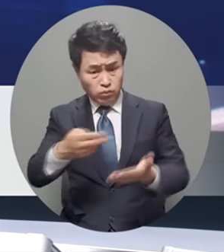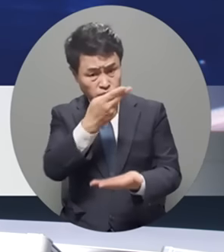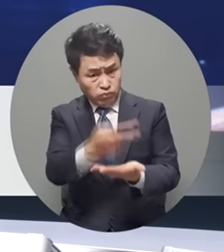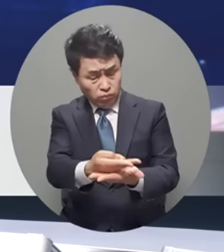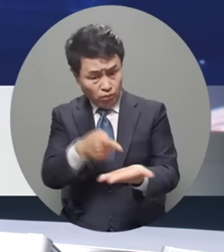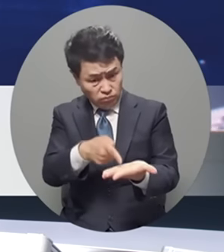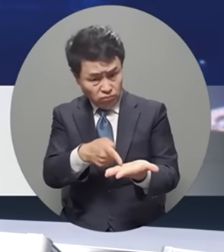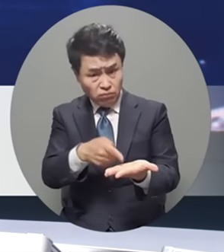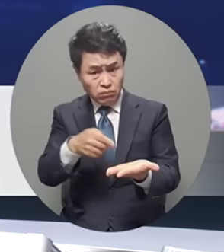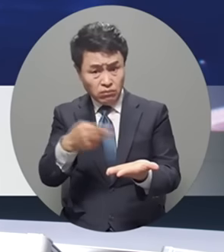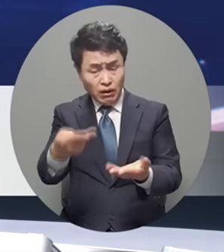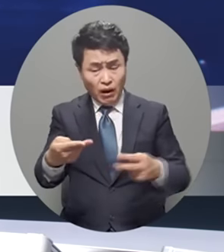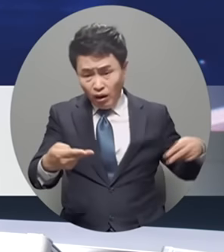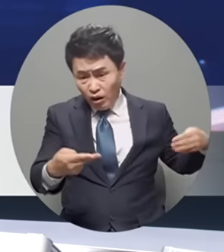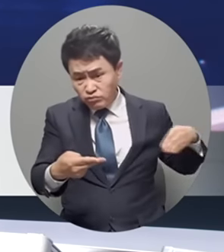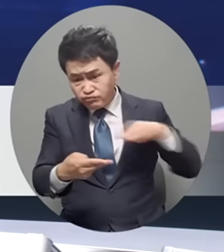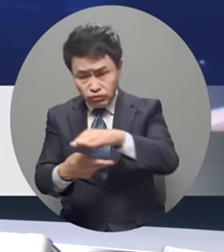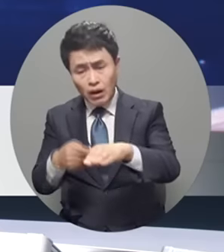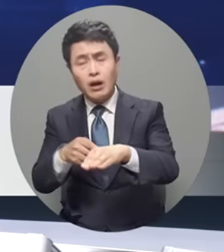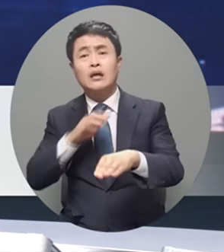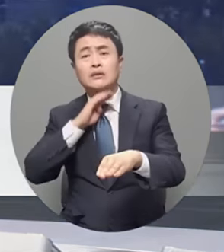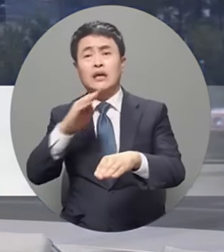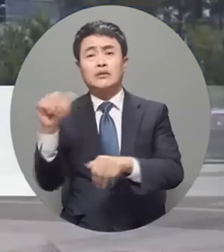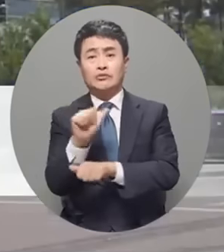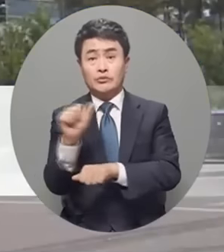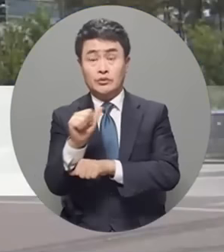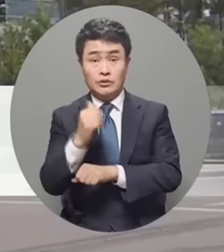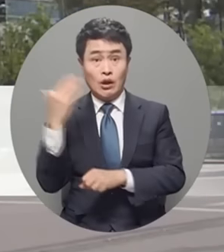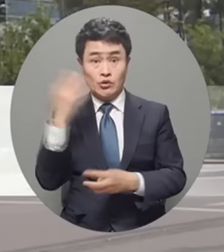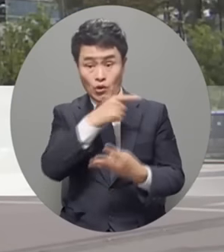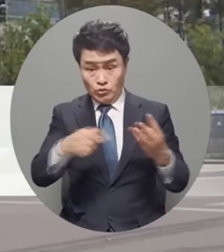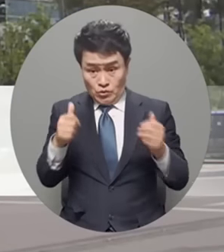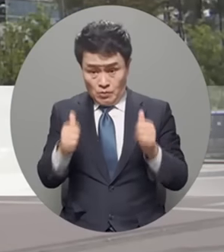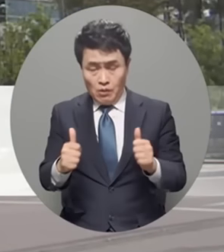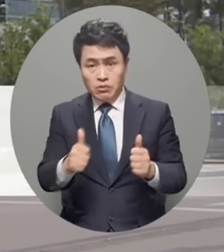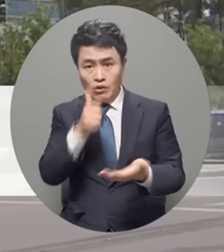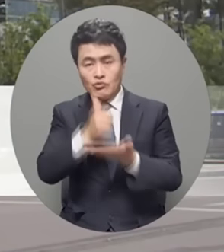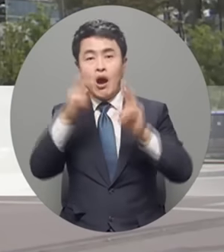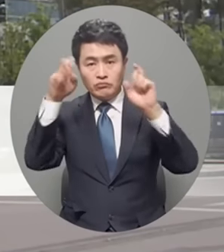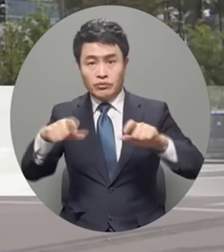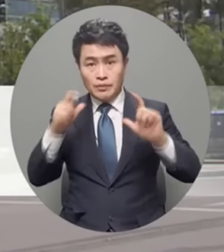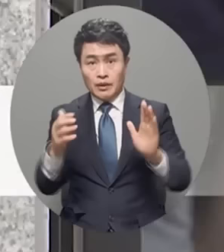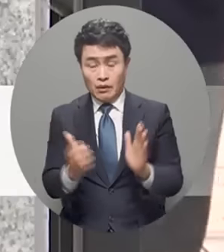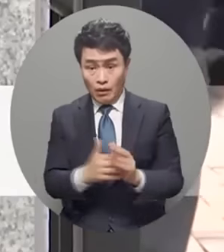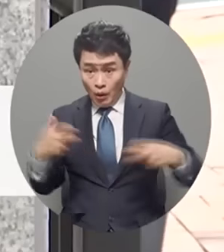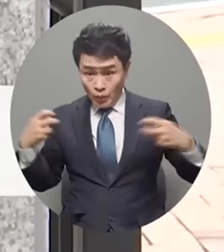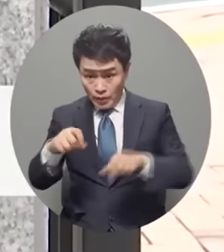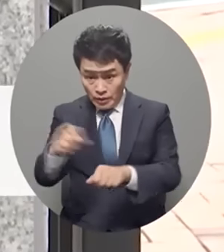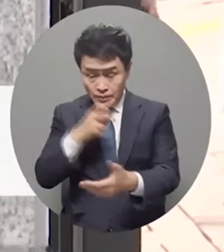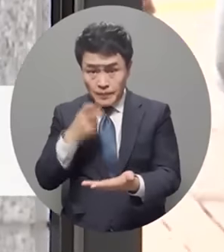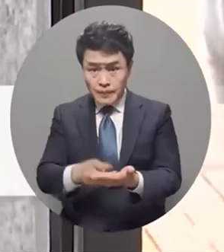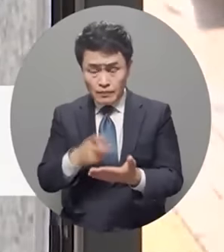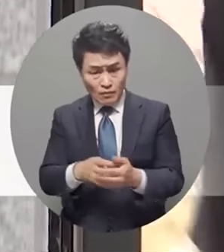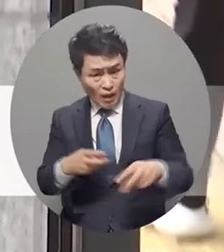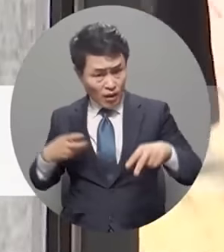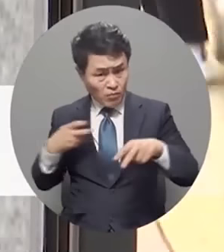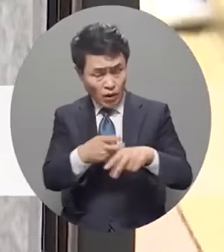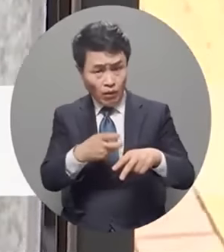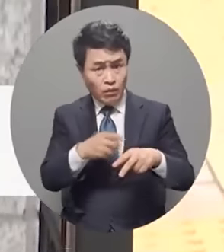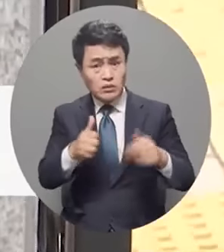숨지게 한 40대 운전자에 대해 청주지법이 무죄를 선고했습니다. 교통사고 처리 특례법상 치사 혐의로